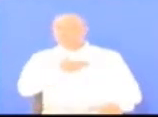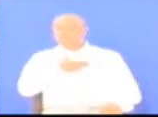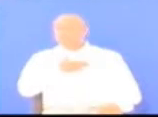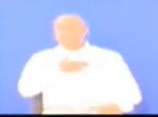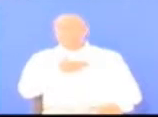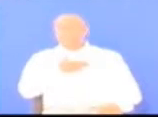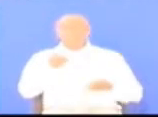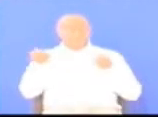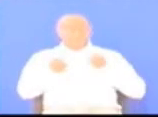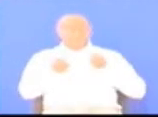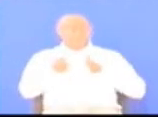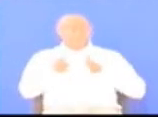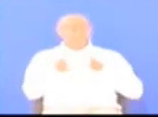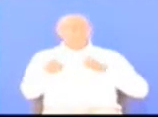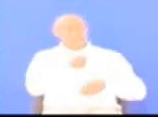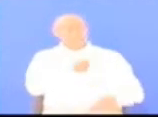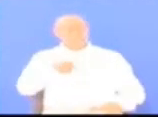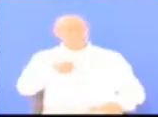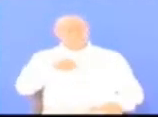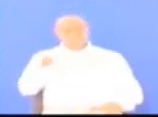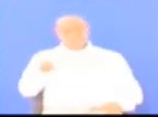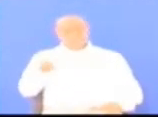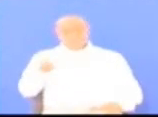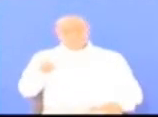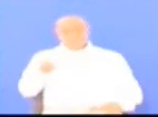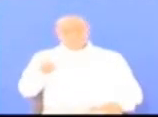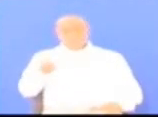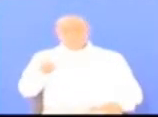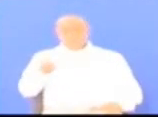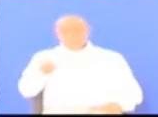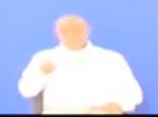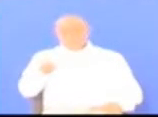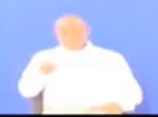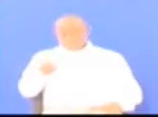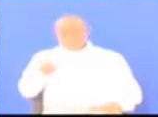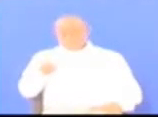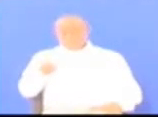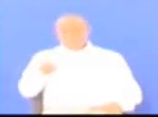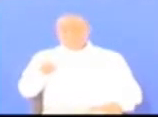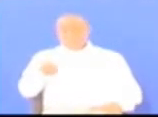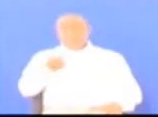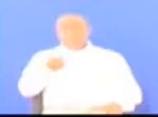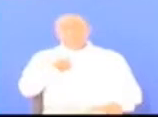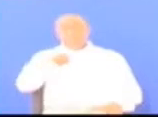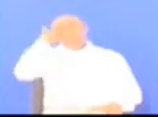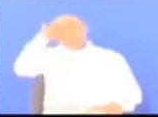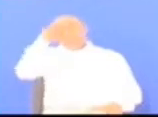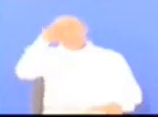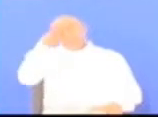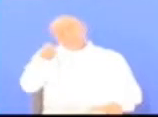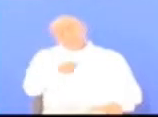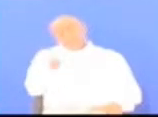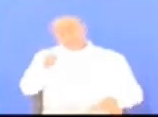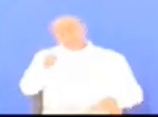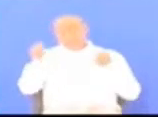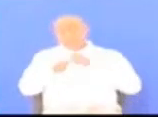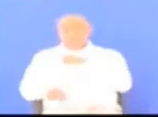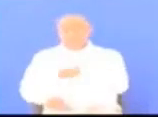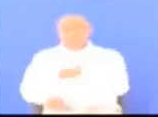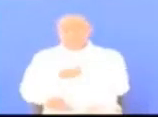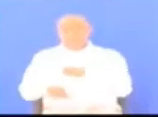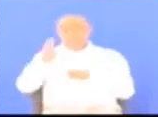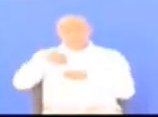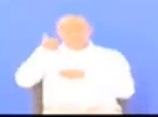kubwa kwa nchi nzima na pamoja na mimi Makambako. Na mimi Makambako Spika, baada